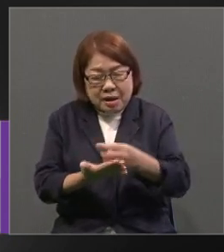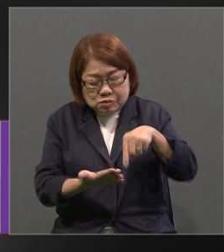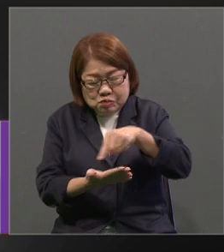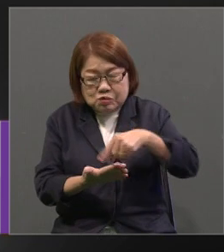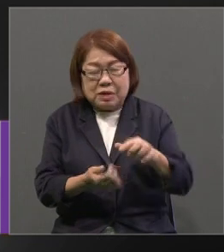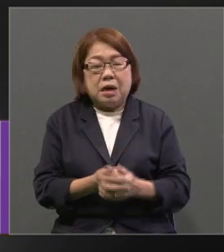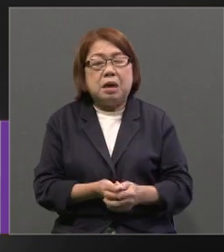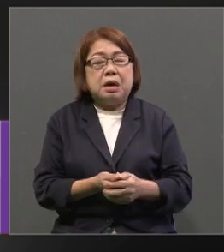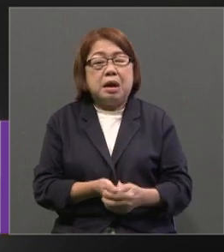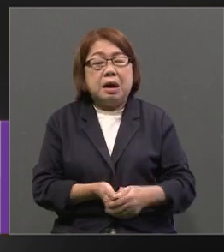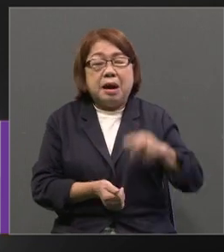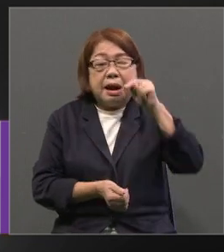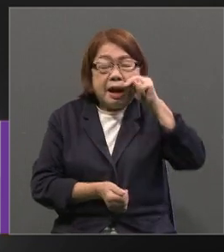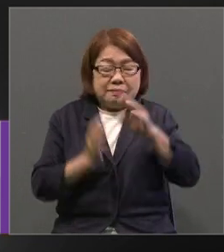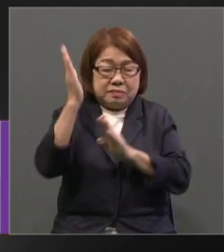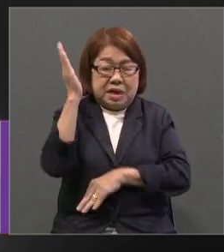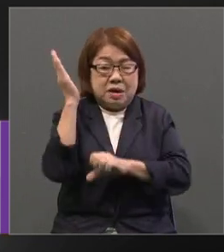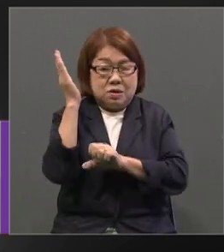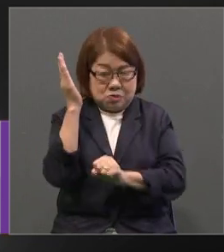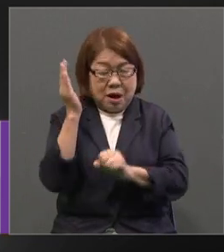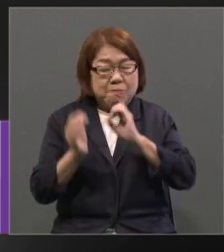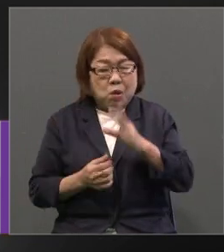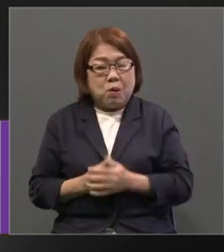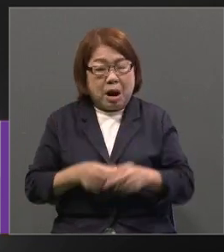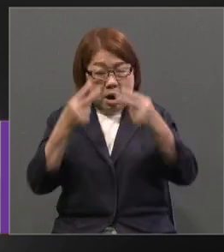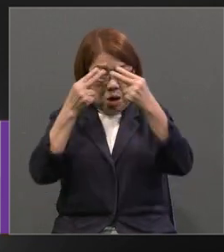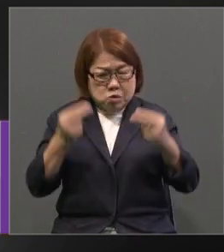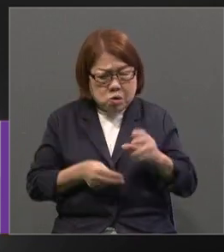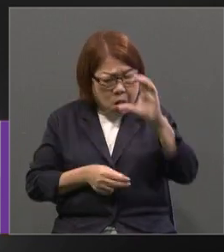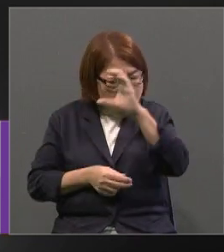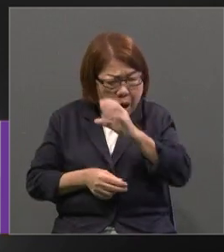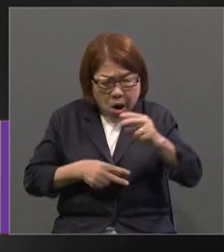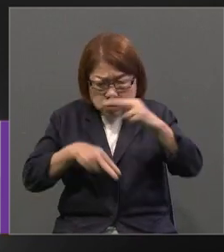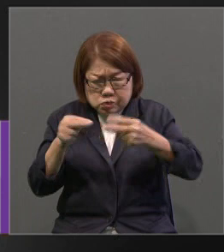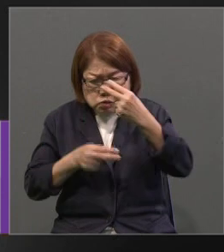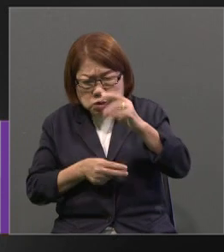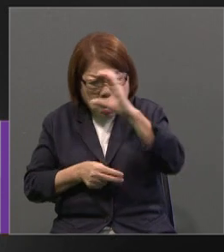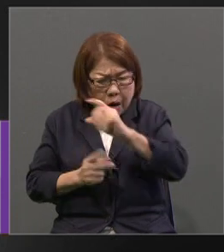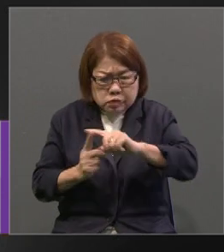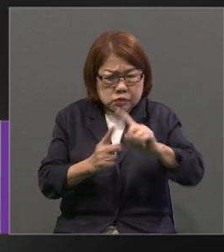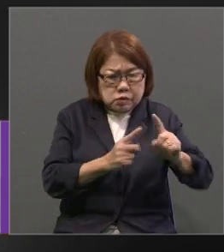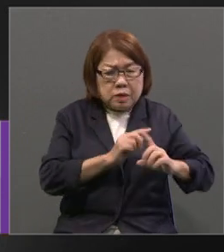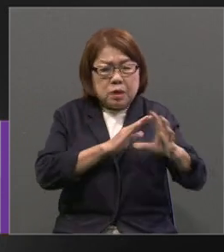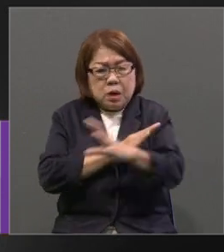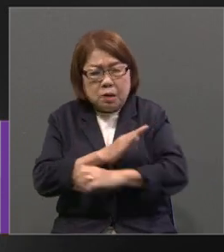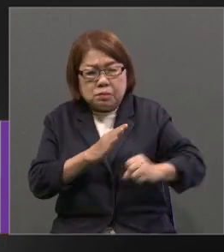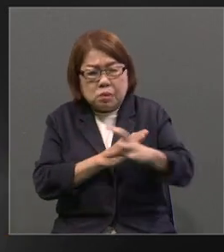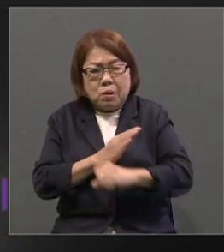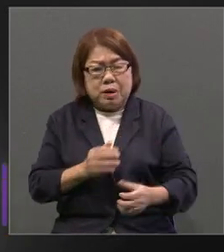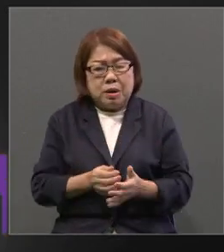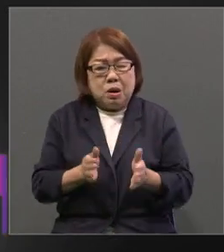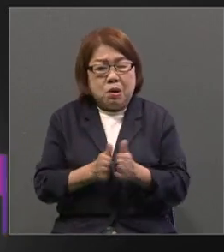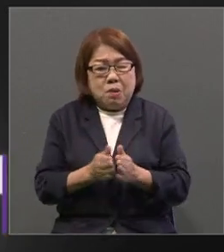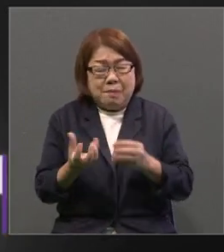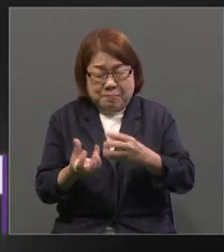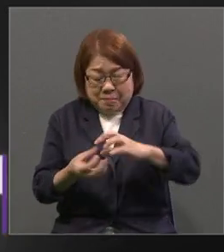สาขาสงขลาเขาแจ้งมาเลยว่าตอนนี้คนร้ายเนี่ยตระเวนลักขโมยมาตรวัดน้ำประปาแล้วก็ประตูทองเหลืองประตู